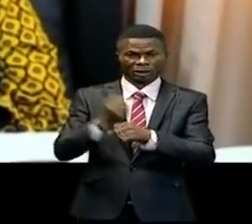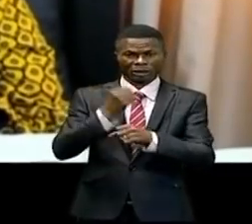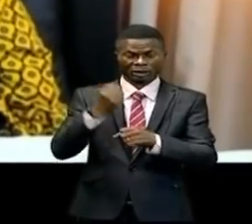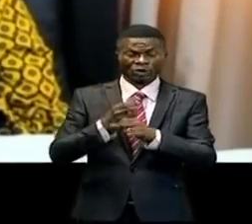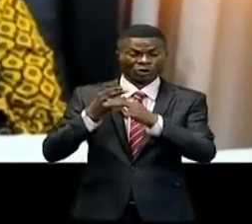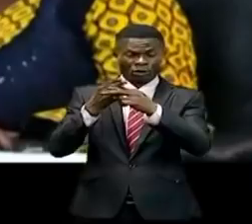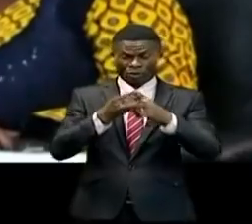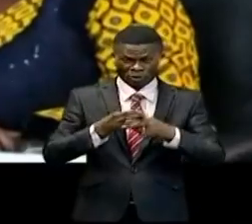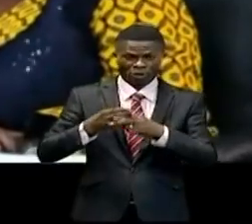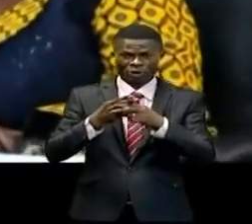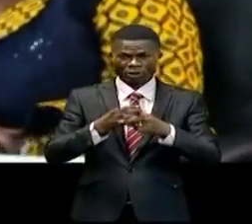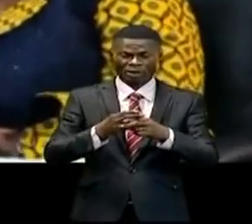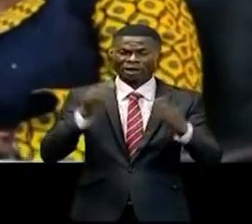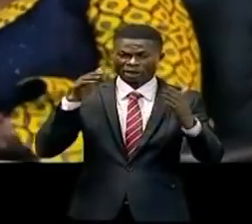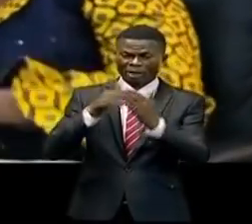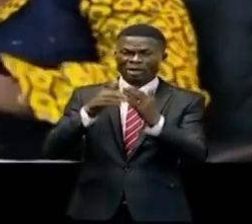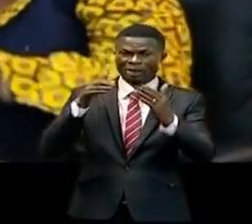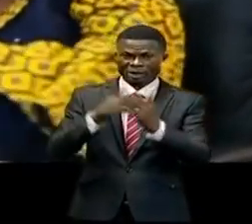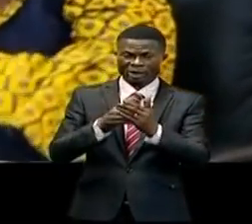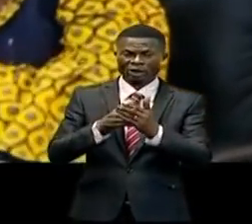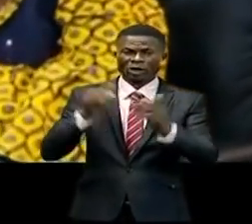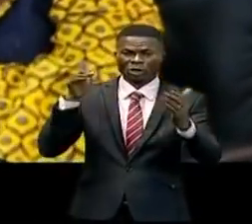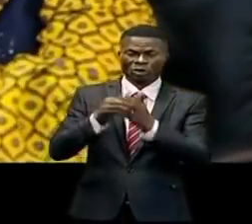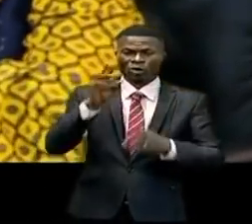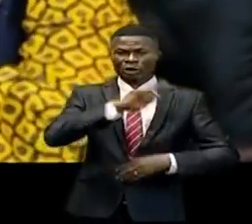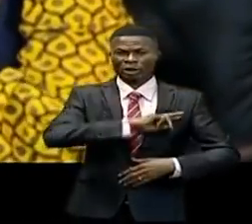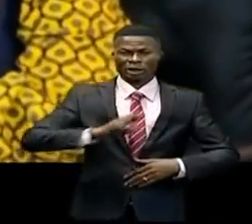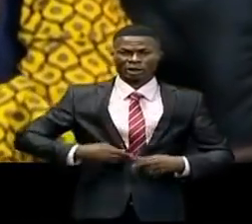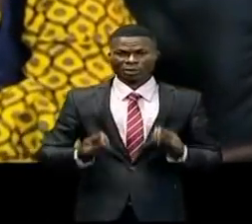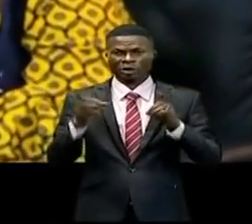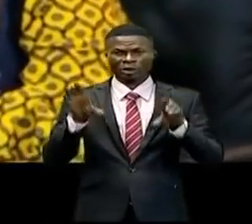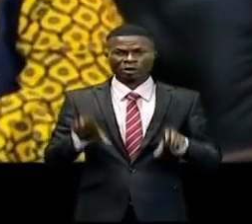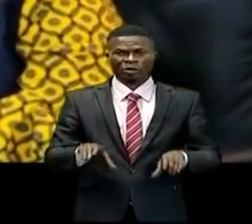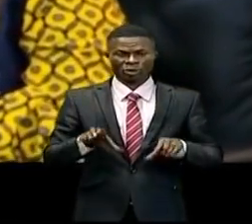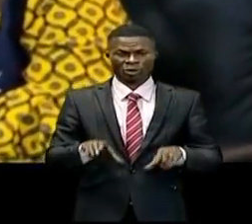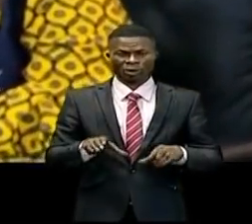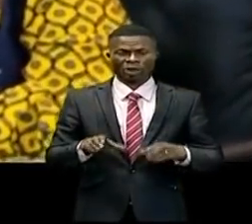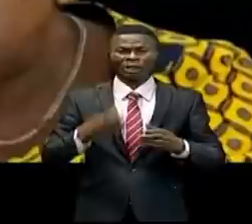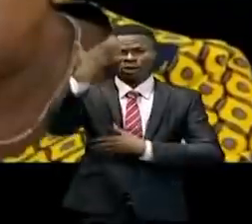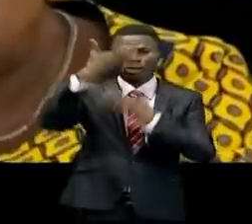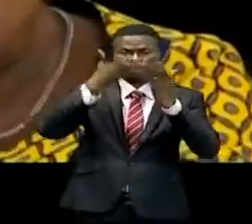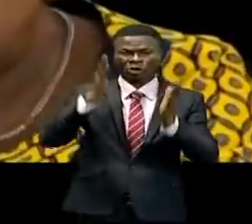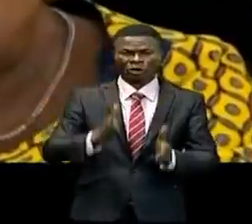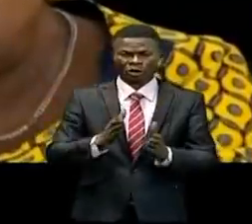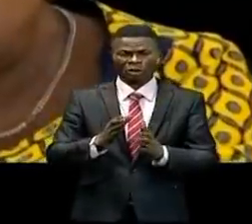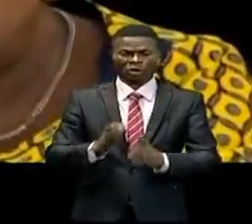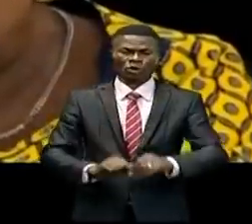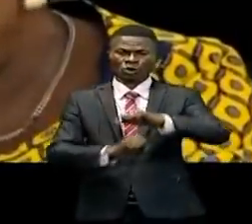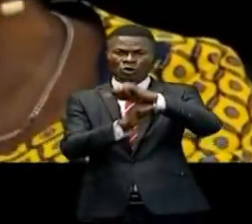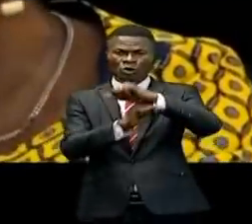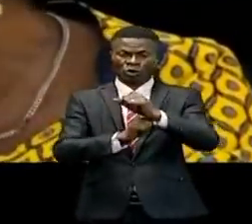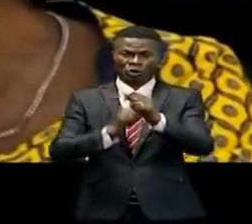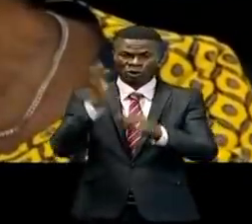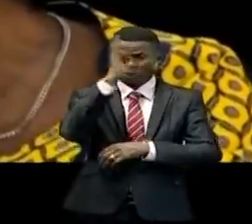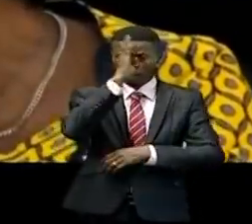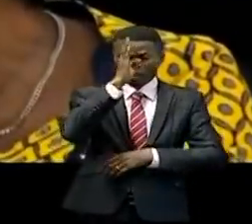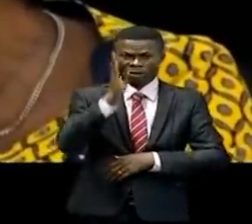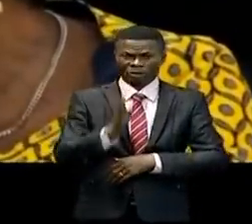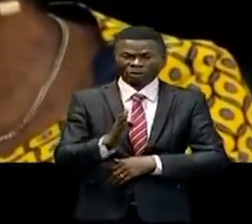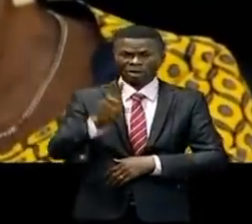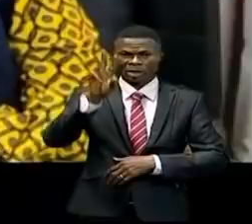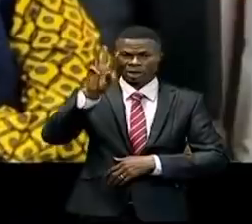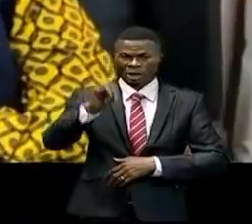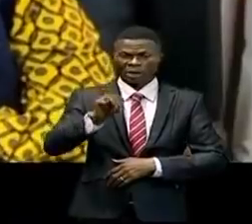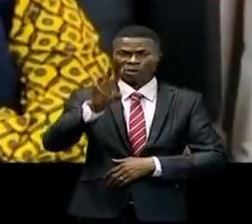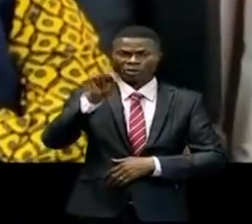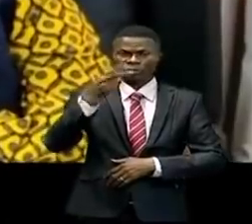veillent sur la menace ouverte contre la République démocratique du Congo par le Rwanda sous la couverture des terroristes des M23